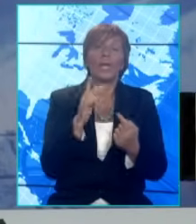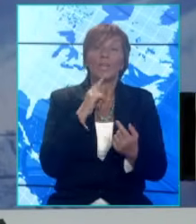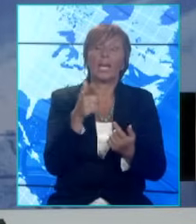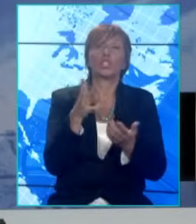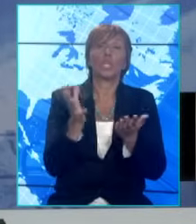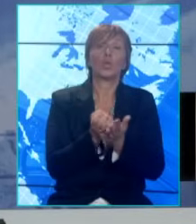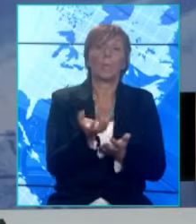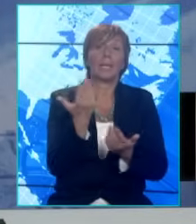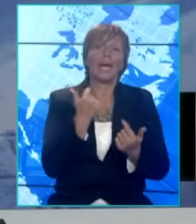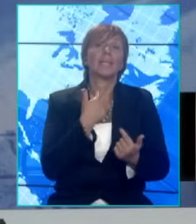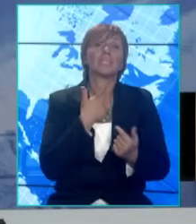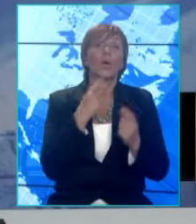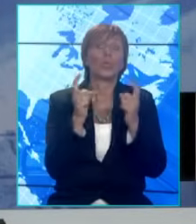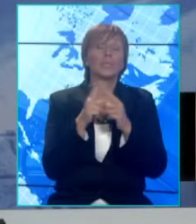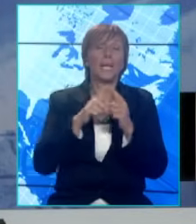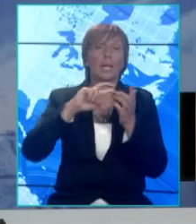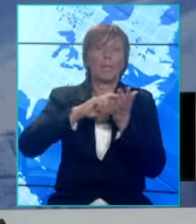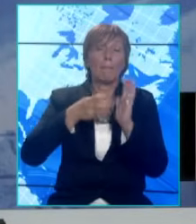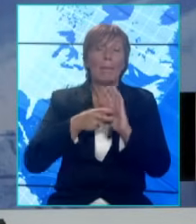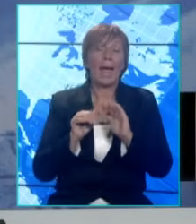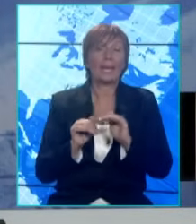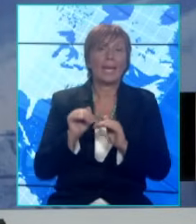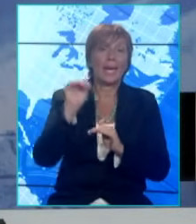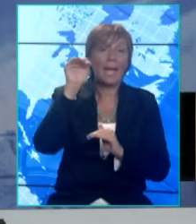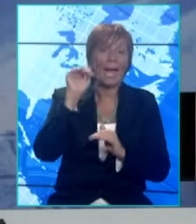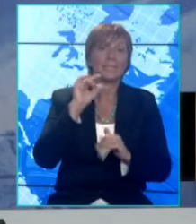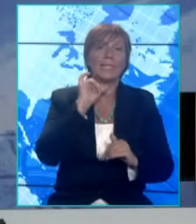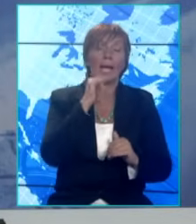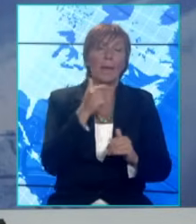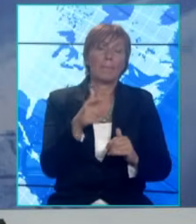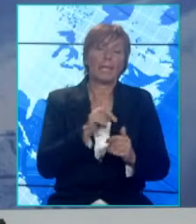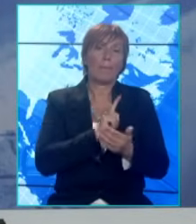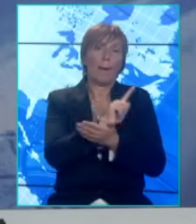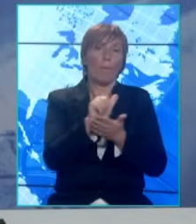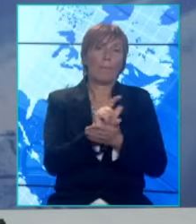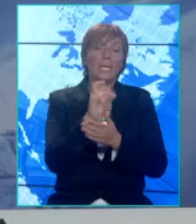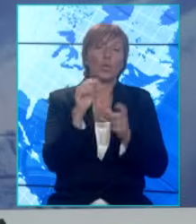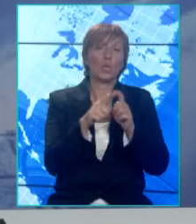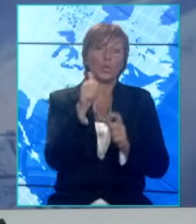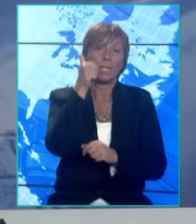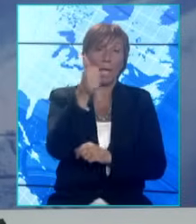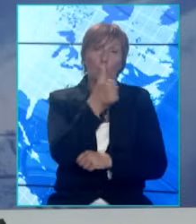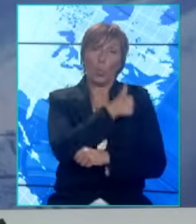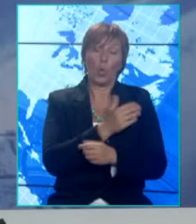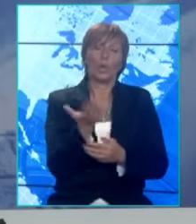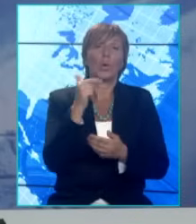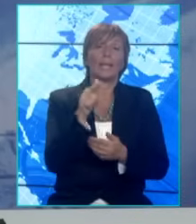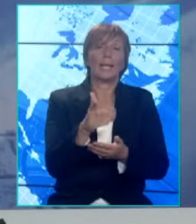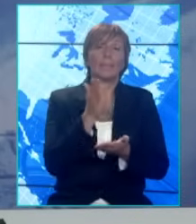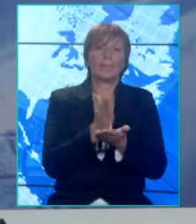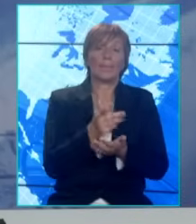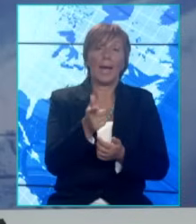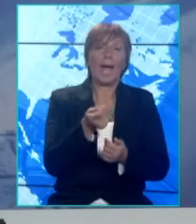se usuglasi plan rasta. Dakle, mi imamo period od godinu dana kada onda ta sredstva